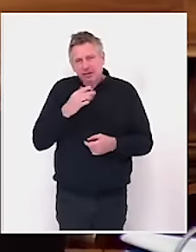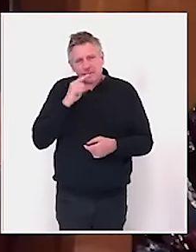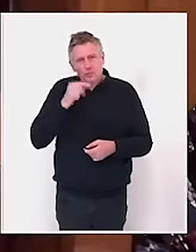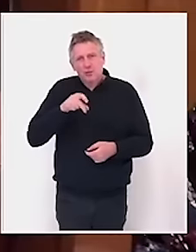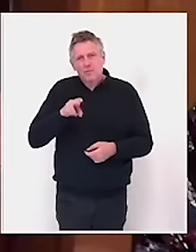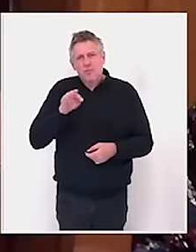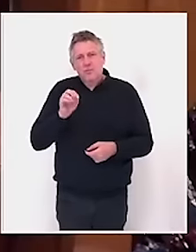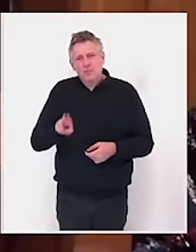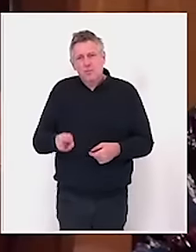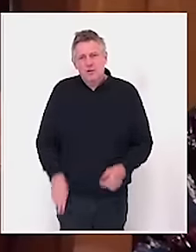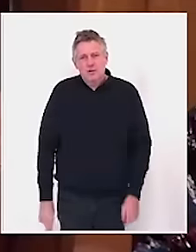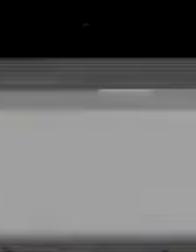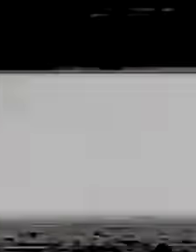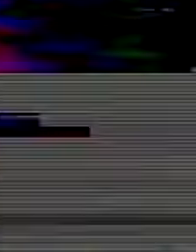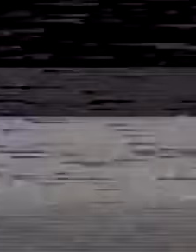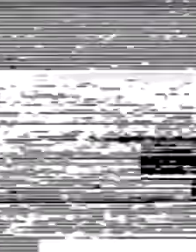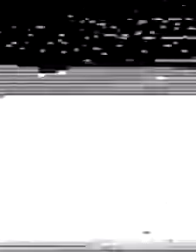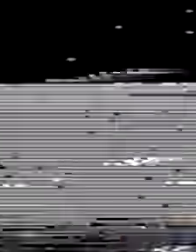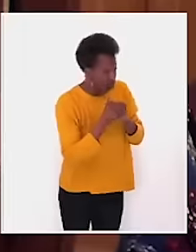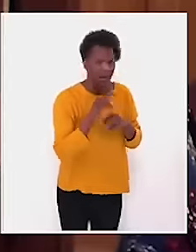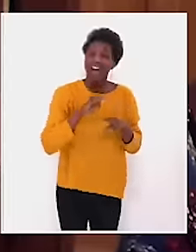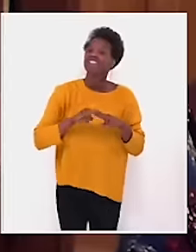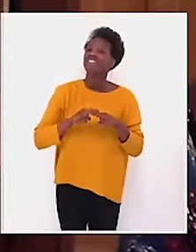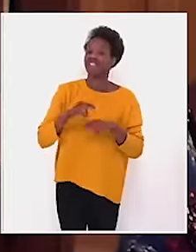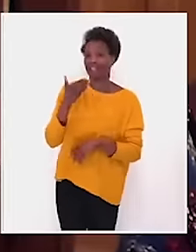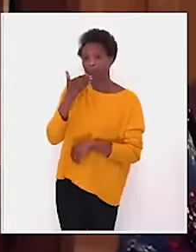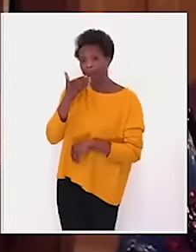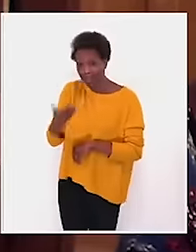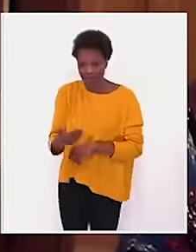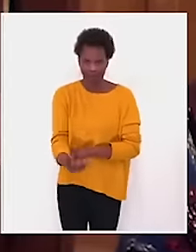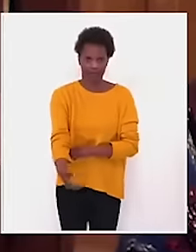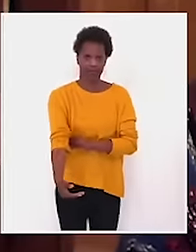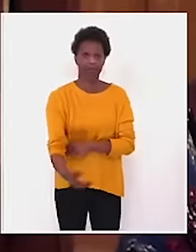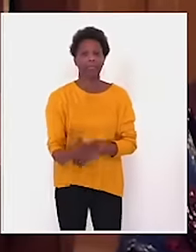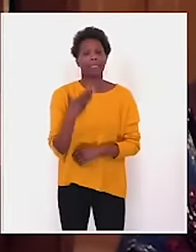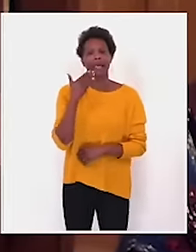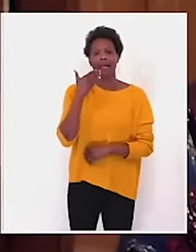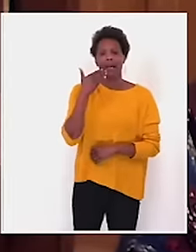y compris sur mes copines. M. Poutou.